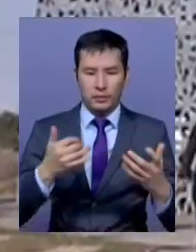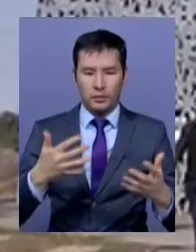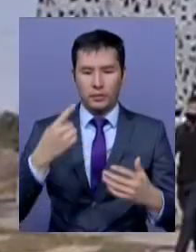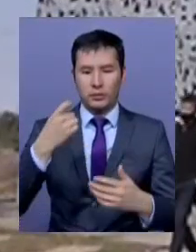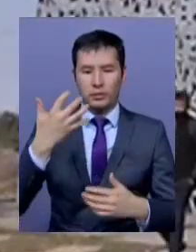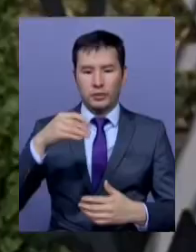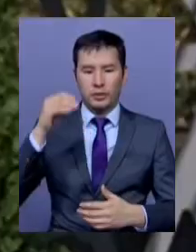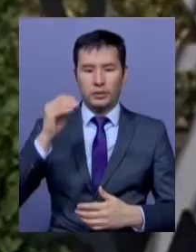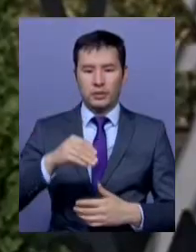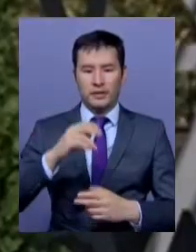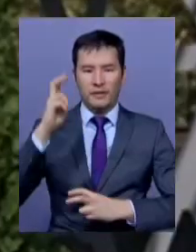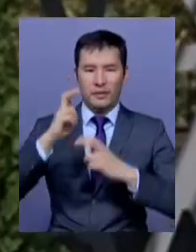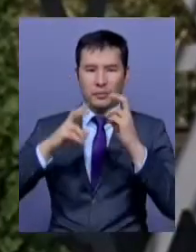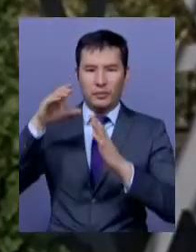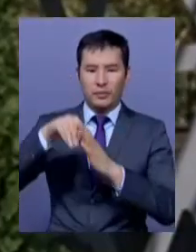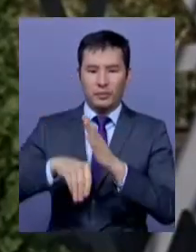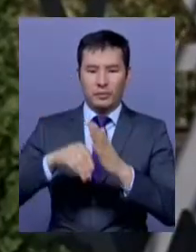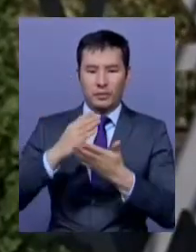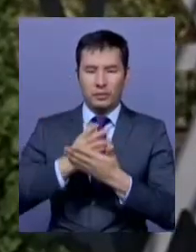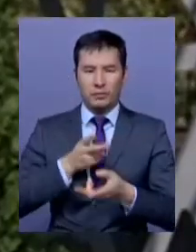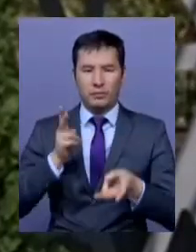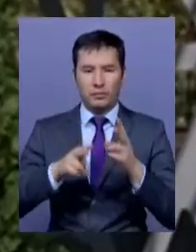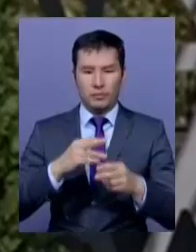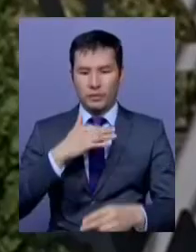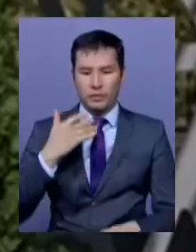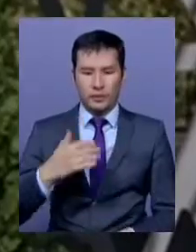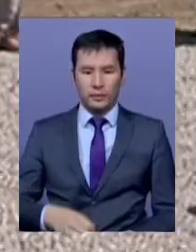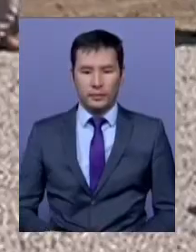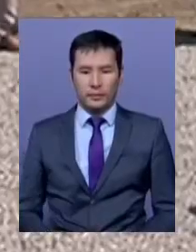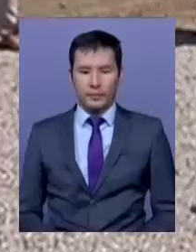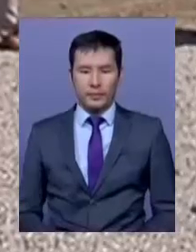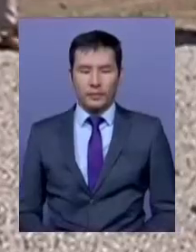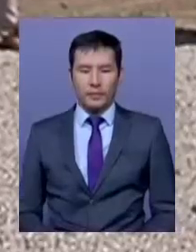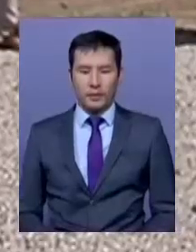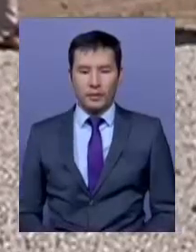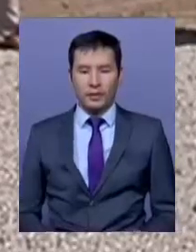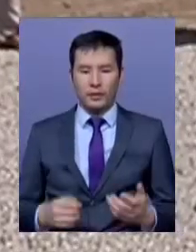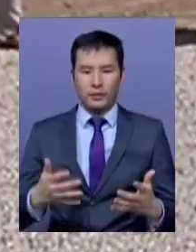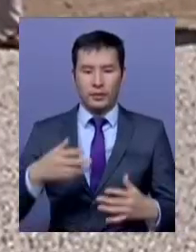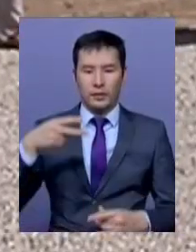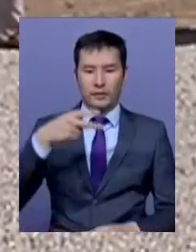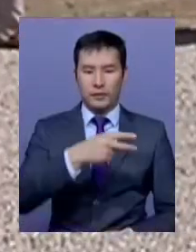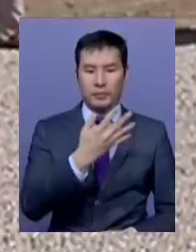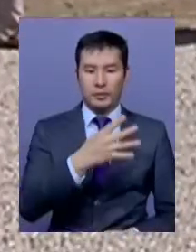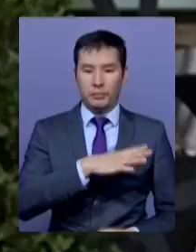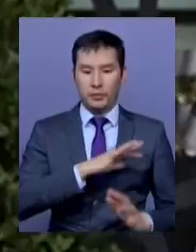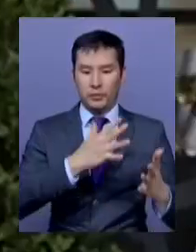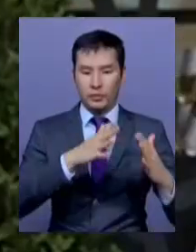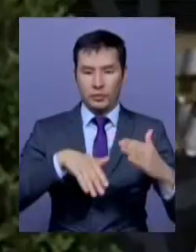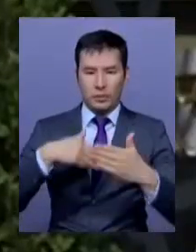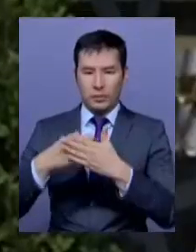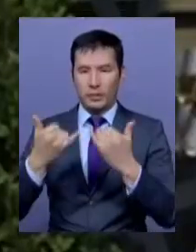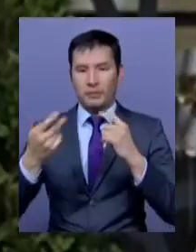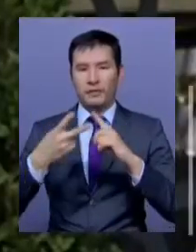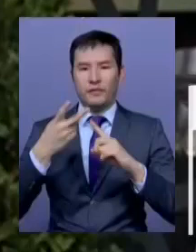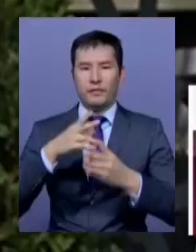ашылу рәсіміне келген Алматы облысының әкімі Амандық Баталов жұртты құттықтап, қауіптің беті қайтқанын айтты. Бұл жердегі адамдар